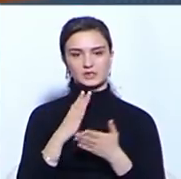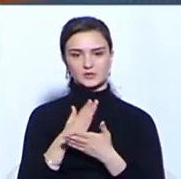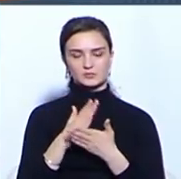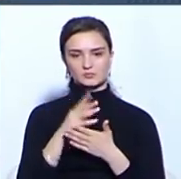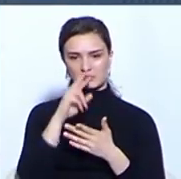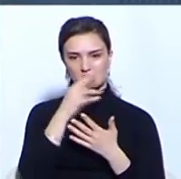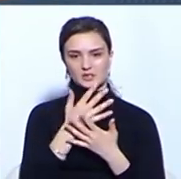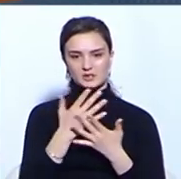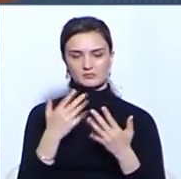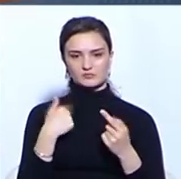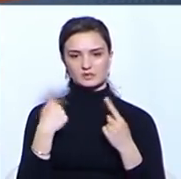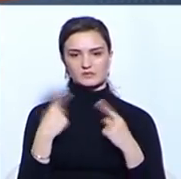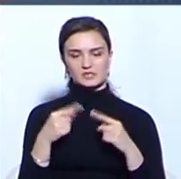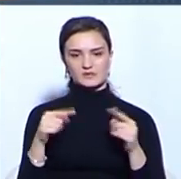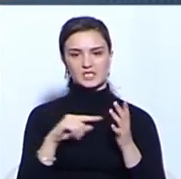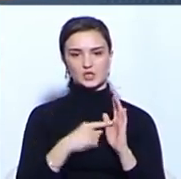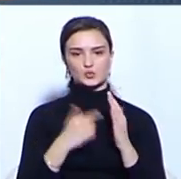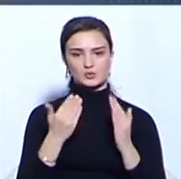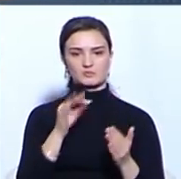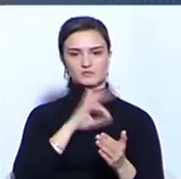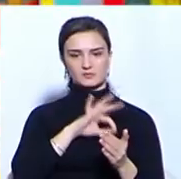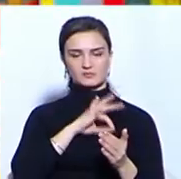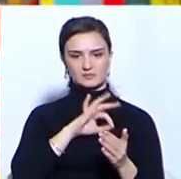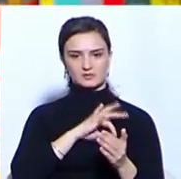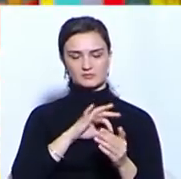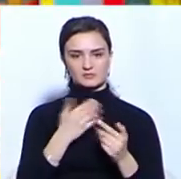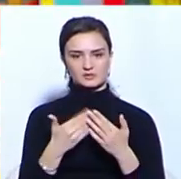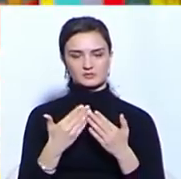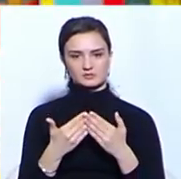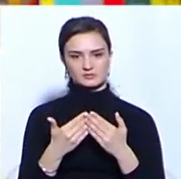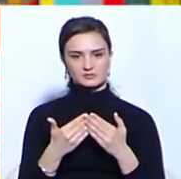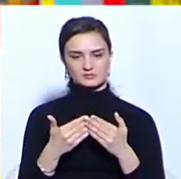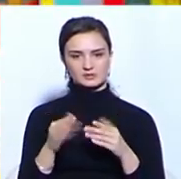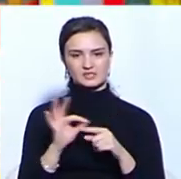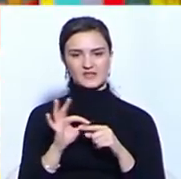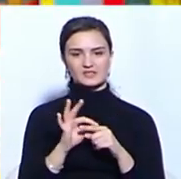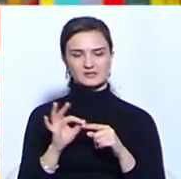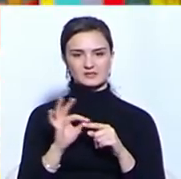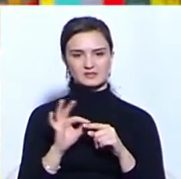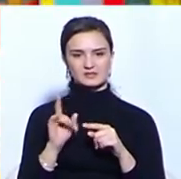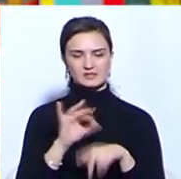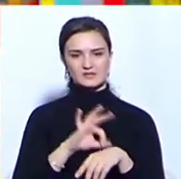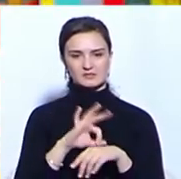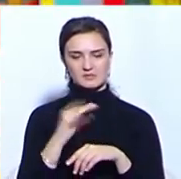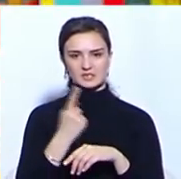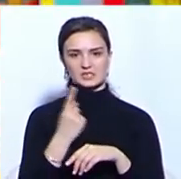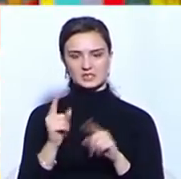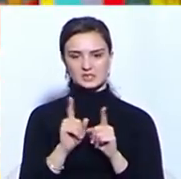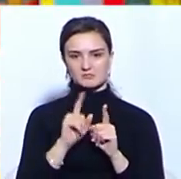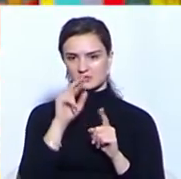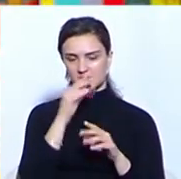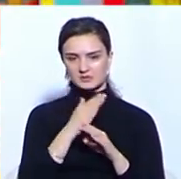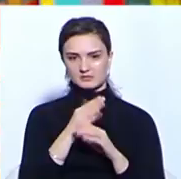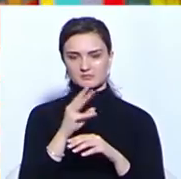არსებობდნენ პრეპარატები, რომლებსაც ჩვენ სხვა დანიშნულებით ხმარობდით ადრე, ძირითადად ავთვისებიანი დაავადების სამკურნალოდ. ერთ-ერთი ასეთი პრეპარატი